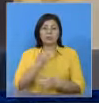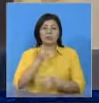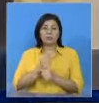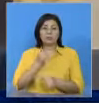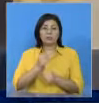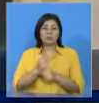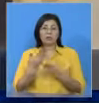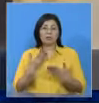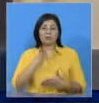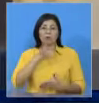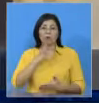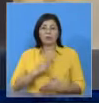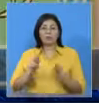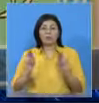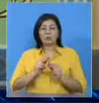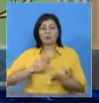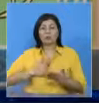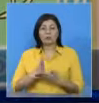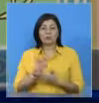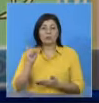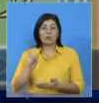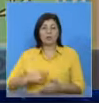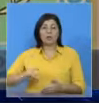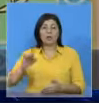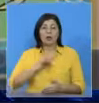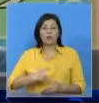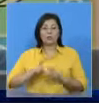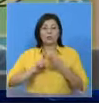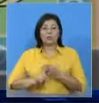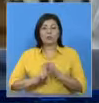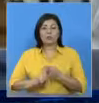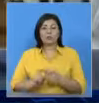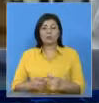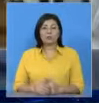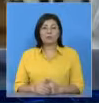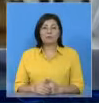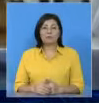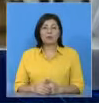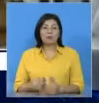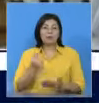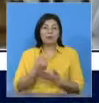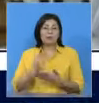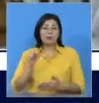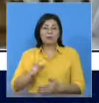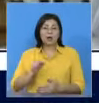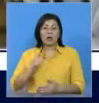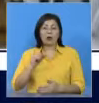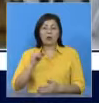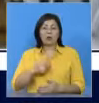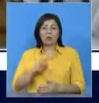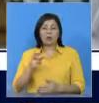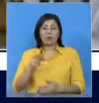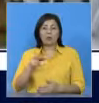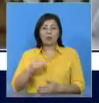жасақталған. Қазіргі уақытта музей қызметкерлері аудандармен де тығыз байланыста. Діни қайраткер ахундардың өмірінен Қобдоданың